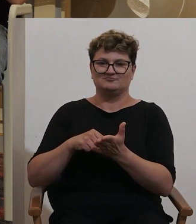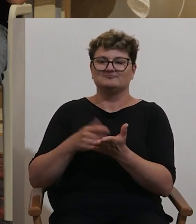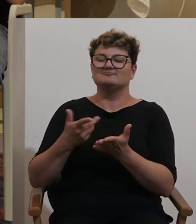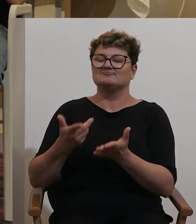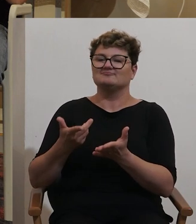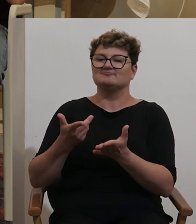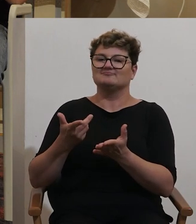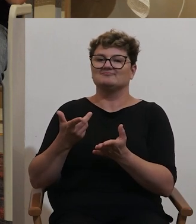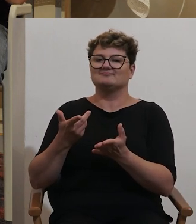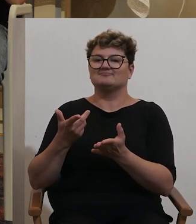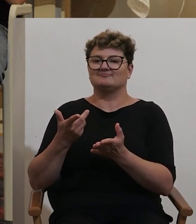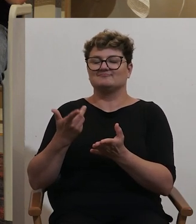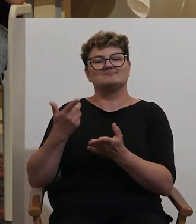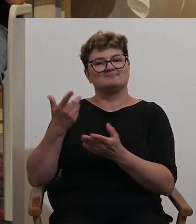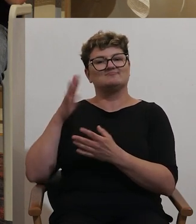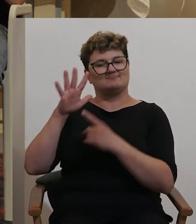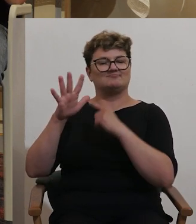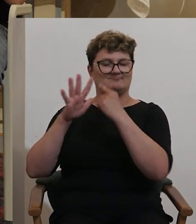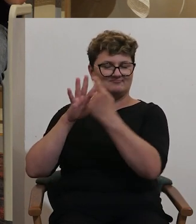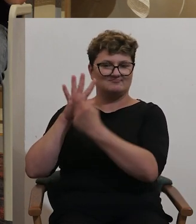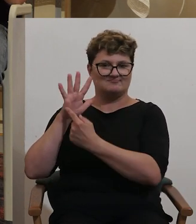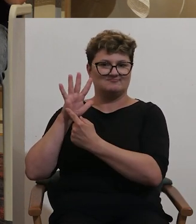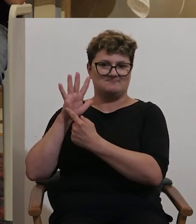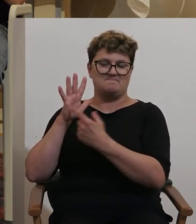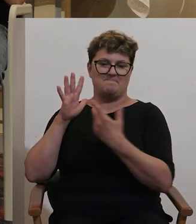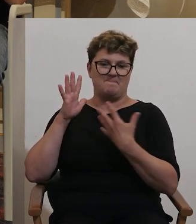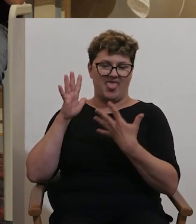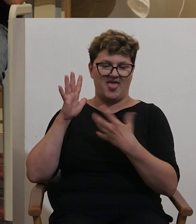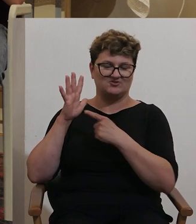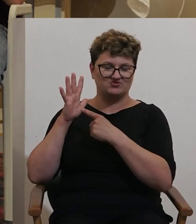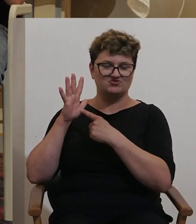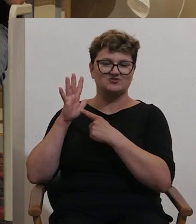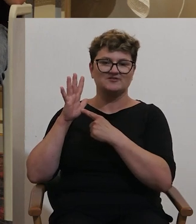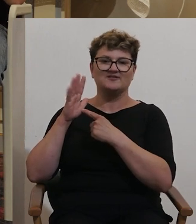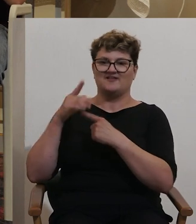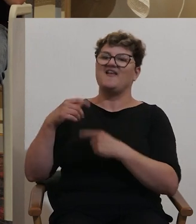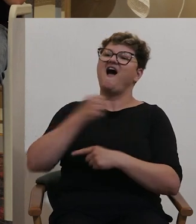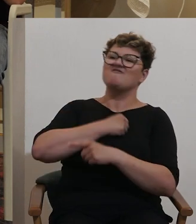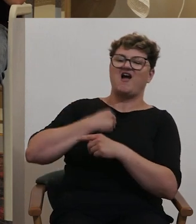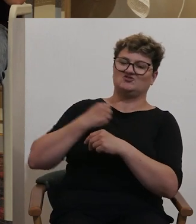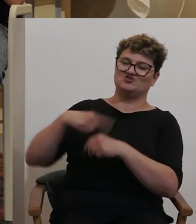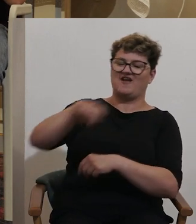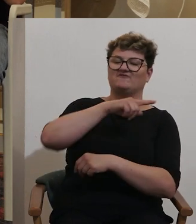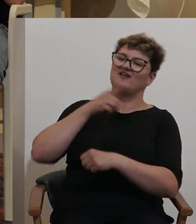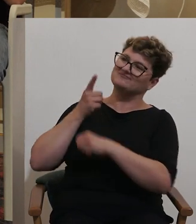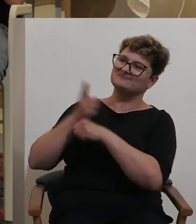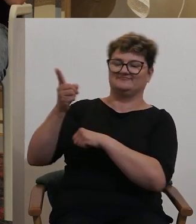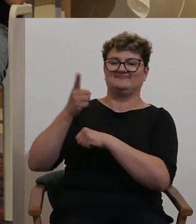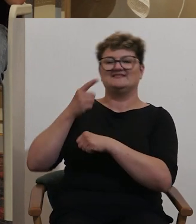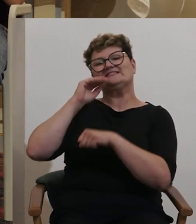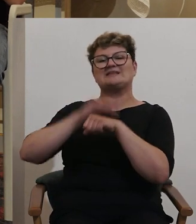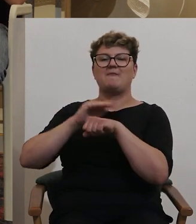gestem ma pięć palców pokazuje i warszawiacy go nazywali zamawiam pięć